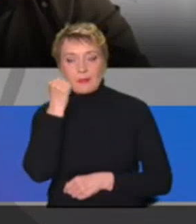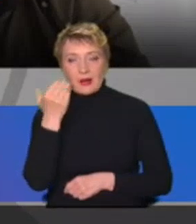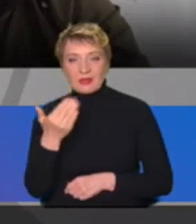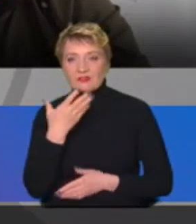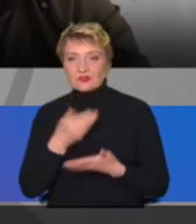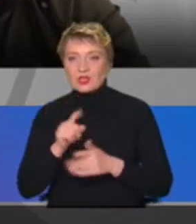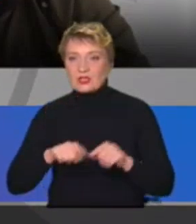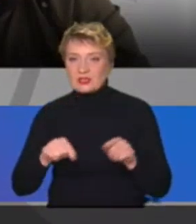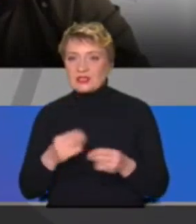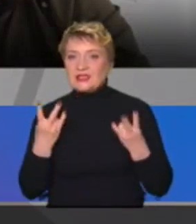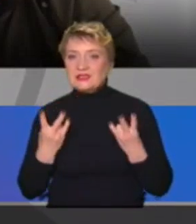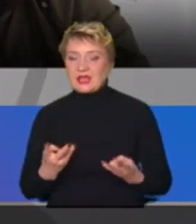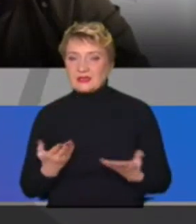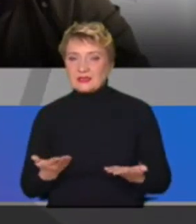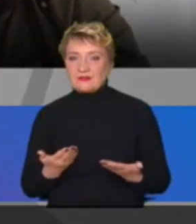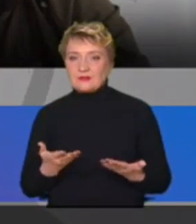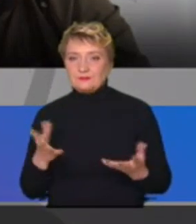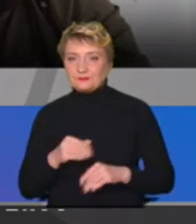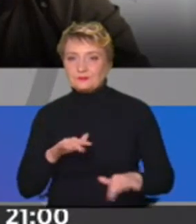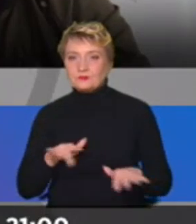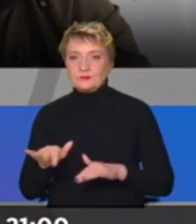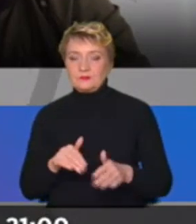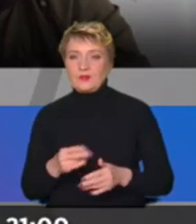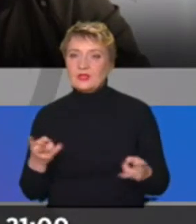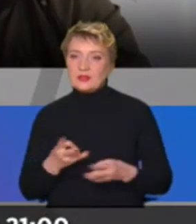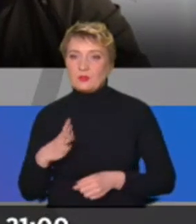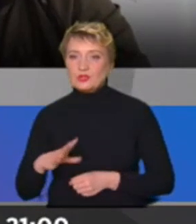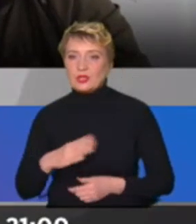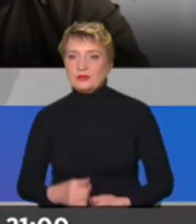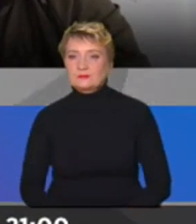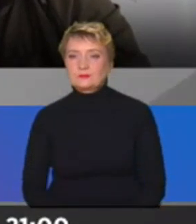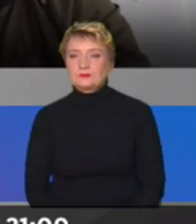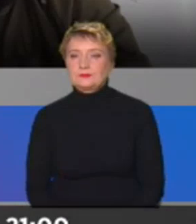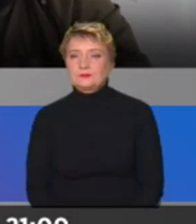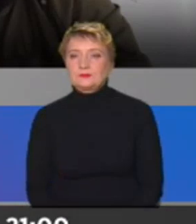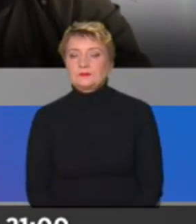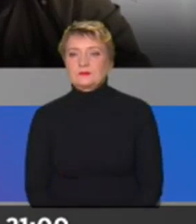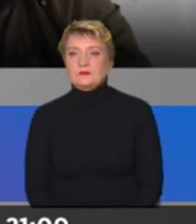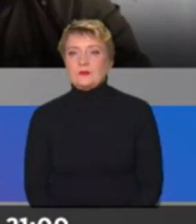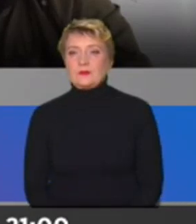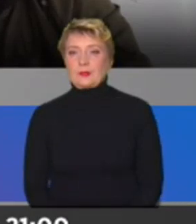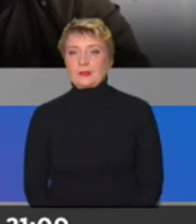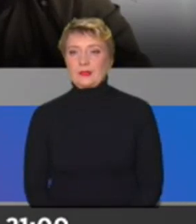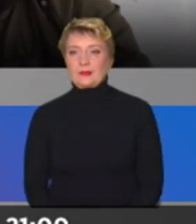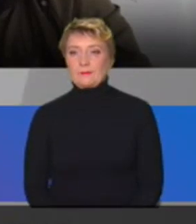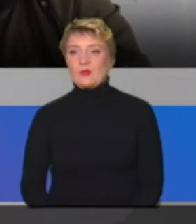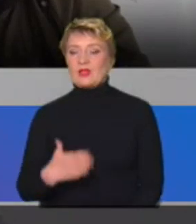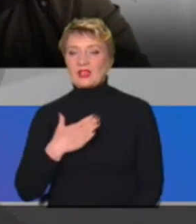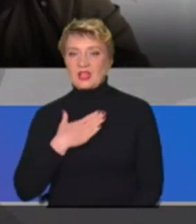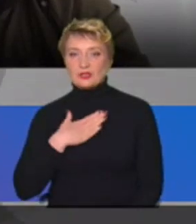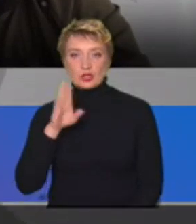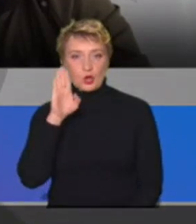зараз все-таки вдаватися до таких заходів? Чи варто з цим почекати? Ну, перше, ми, наші